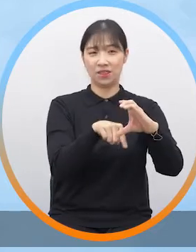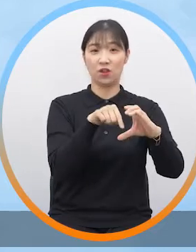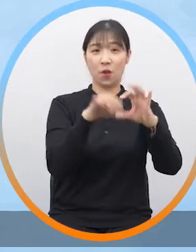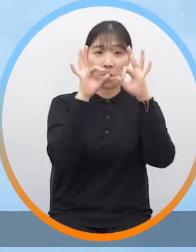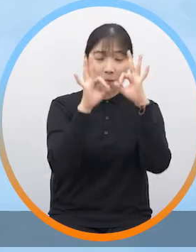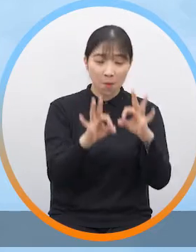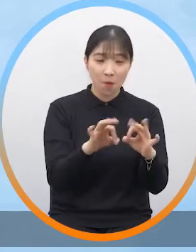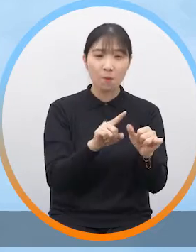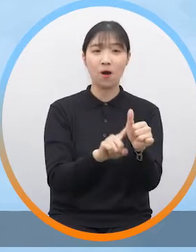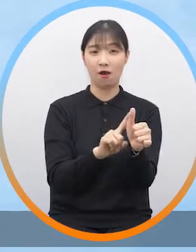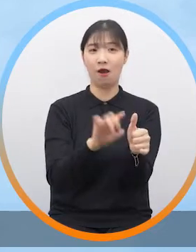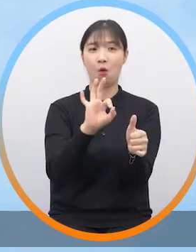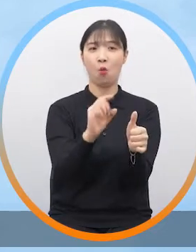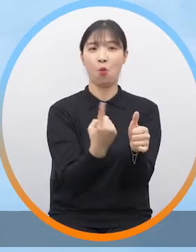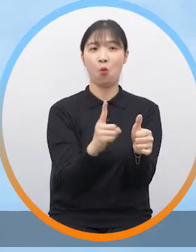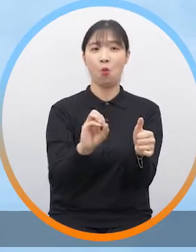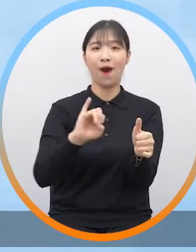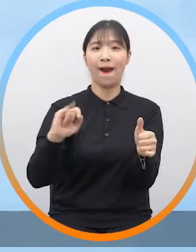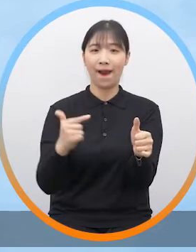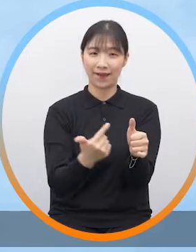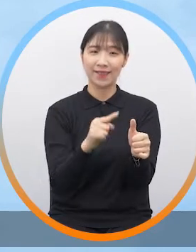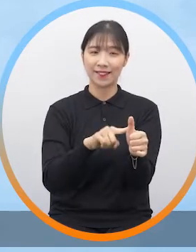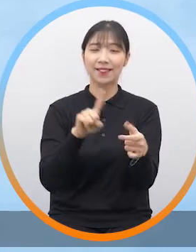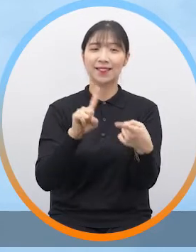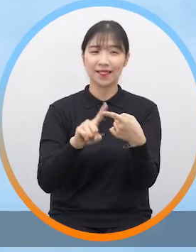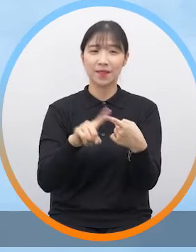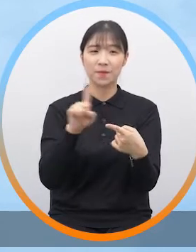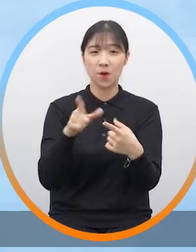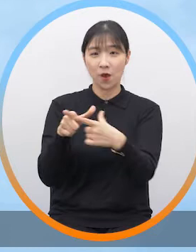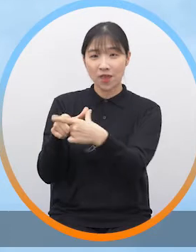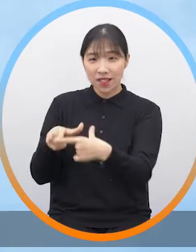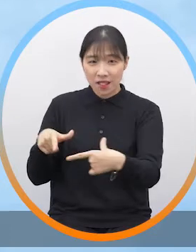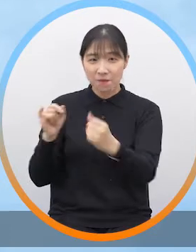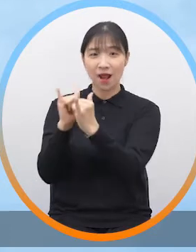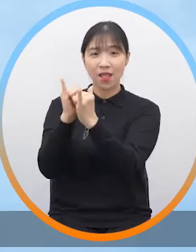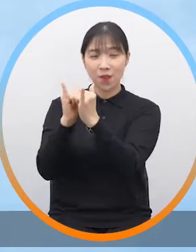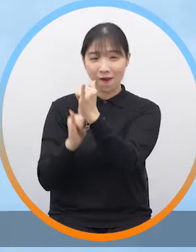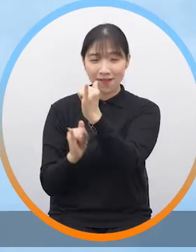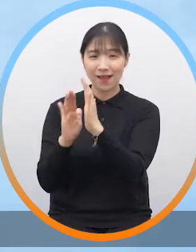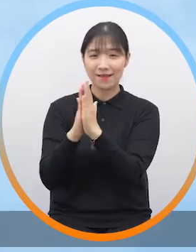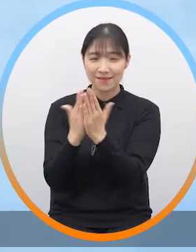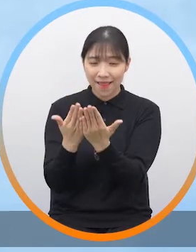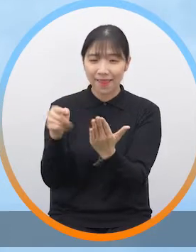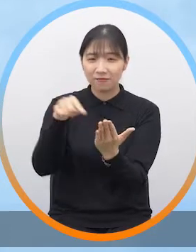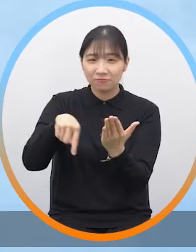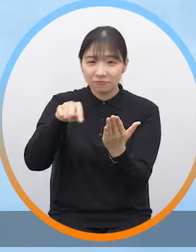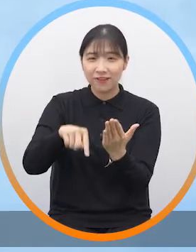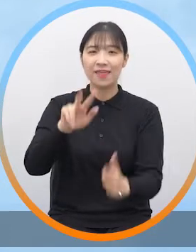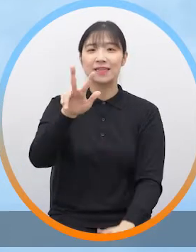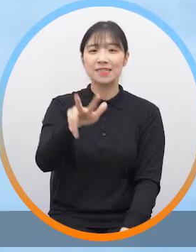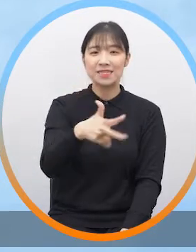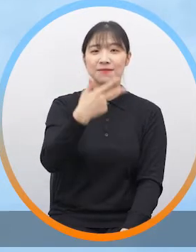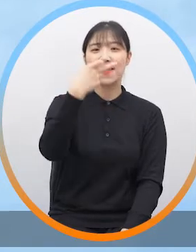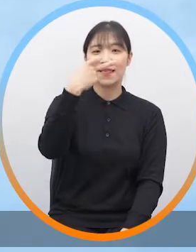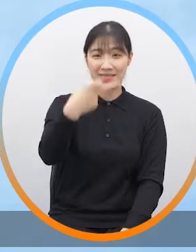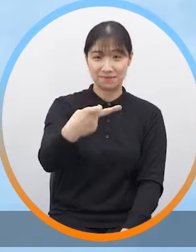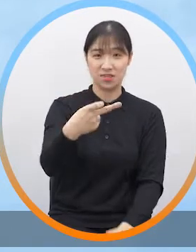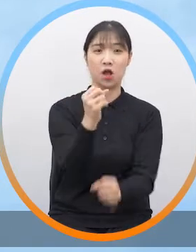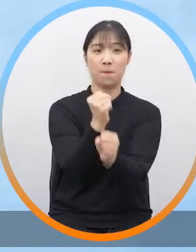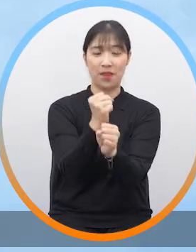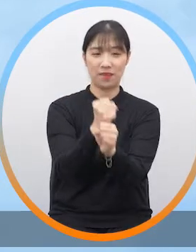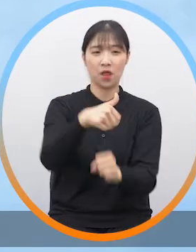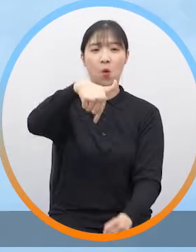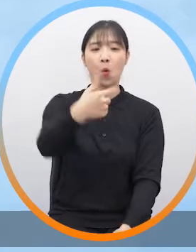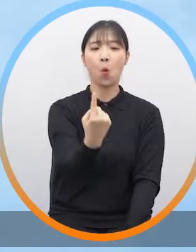여기에 보면은 왕인을 이렇게 설명을 하고 있죠. 일본의 역사책 가운데 712년에